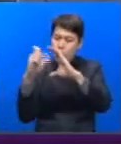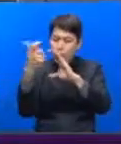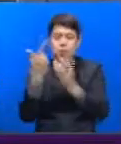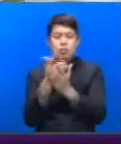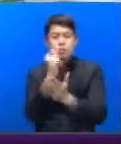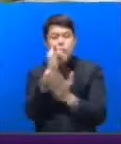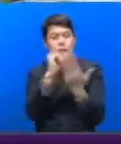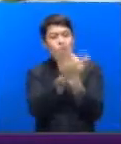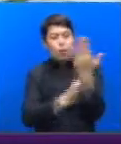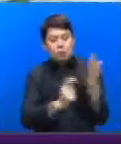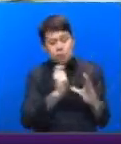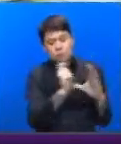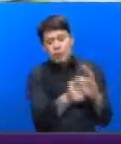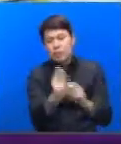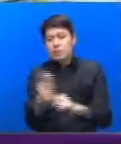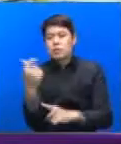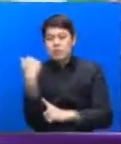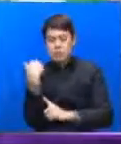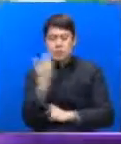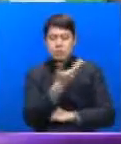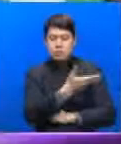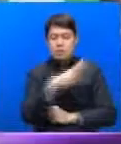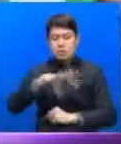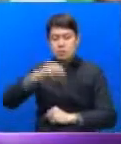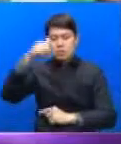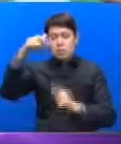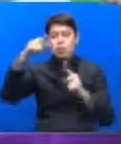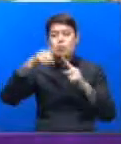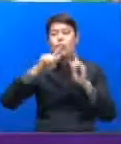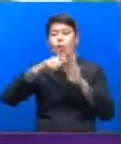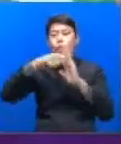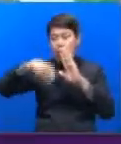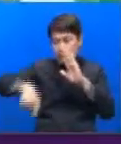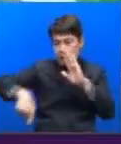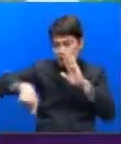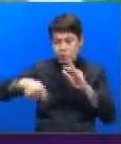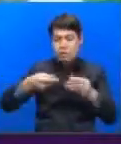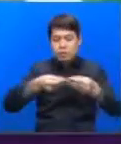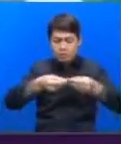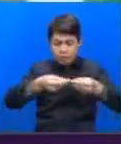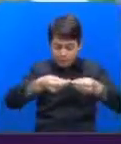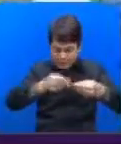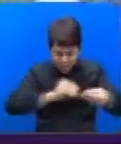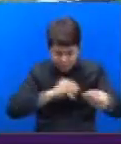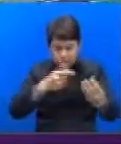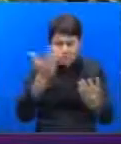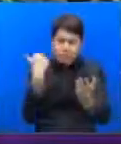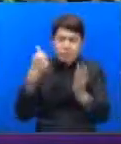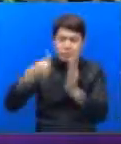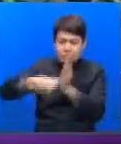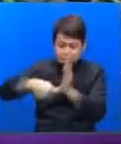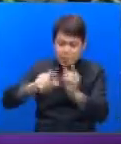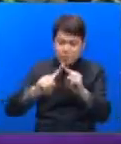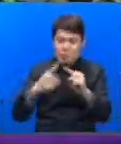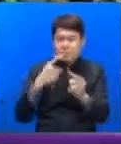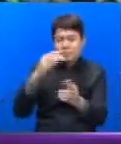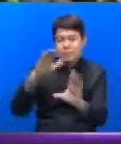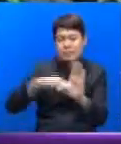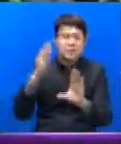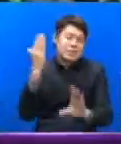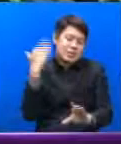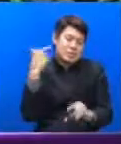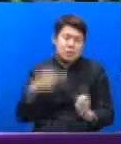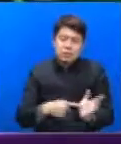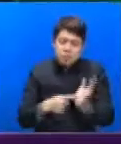ด้วยก็จะกรในพื้นที่เขตอำเภอเมืองจังหวัดนครราชสีมาได้นำเอกสารใบประทวนจากโรงสีที่ขึ้นทะเบียนไว้